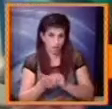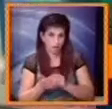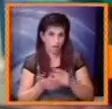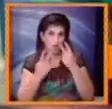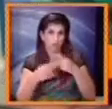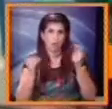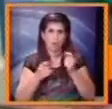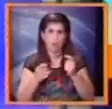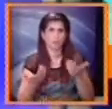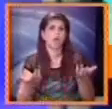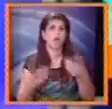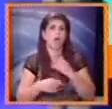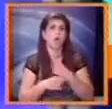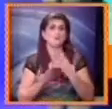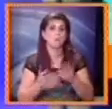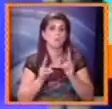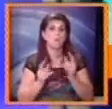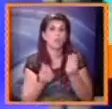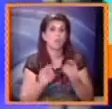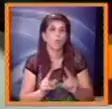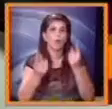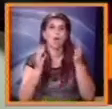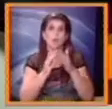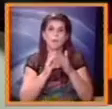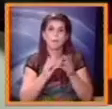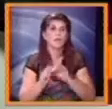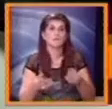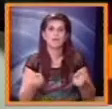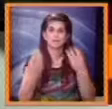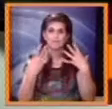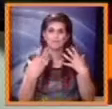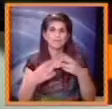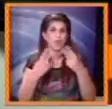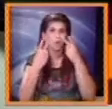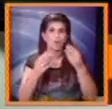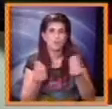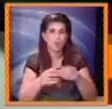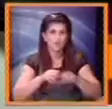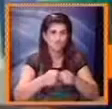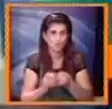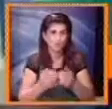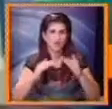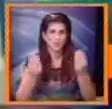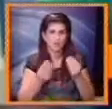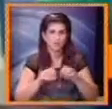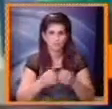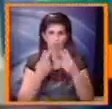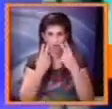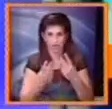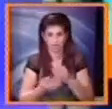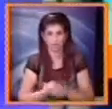נראים בטראומה. כאילו, משהו קרה בבית הזה, זה אי אפשר להתעלם מהעניין הזה. ראינו את הרעיתים החתוכים, ראינו את כל הבלגן שהיה שם.